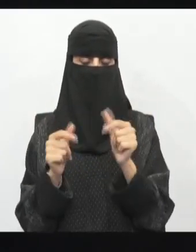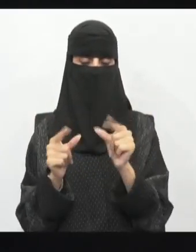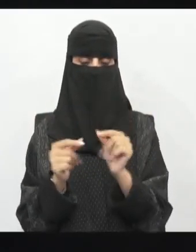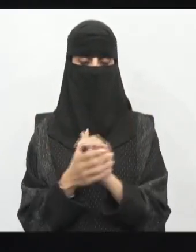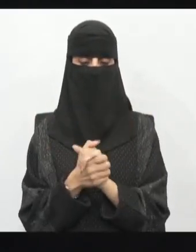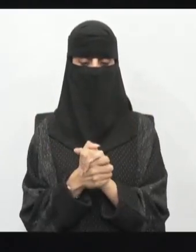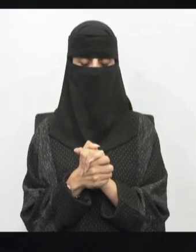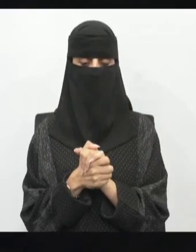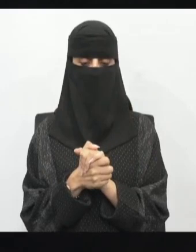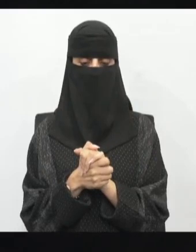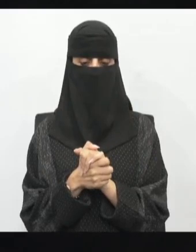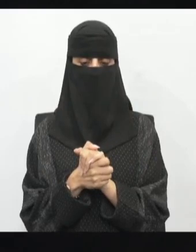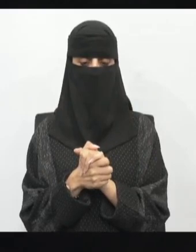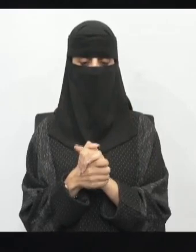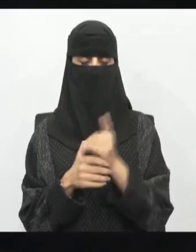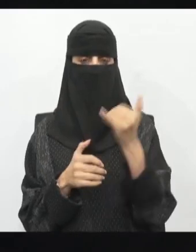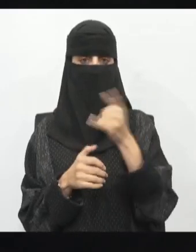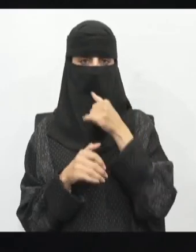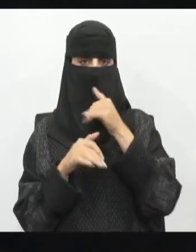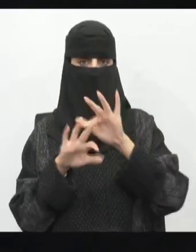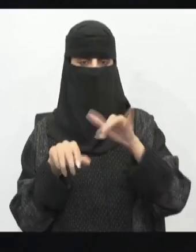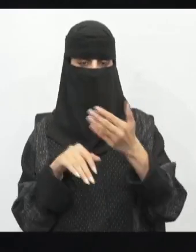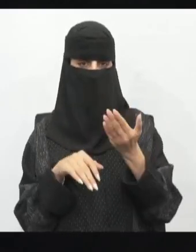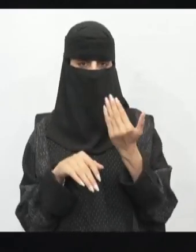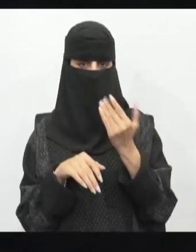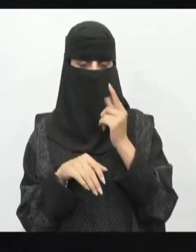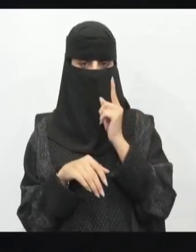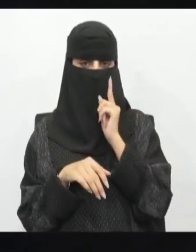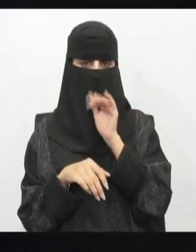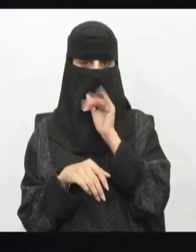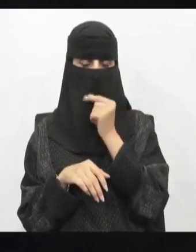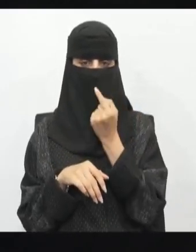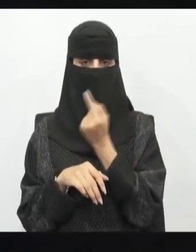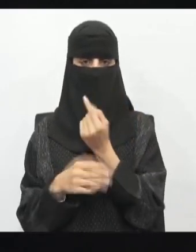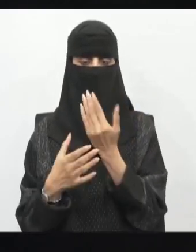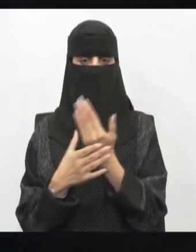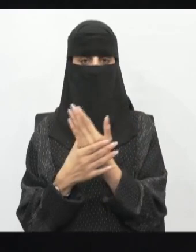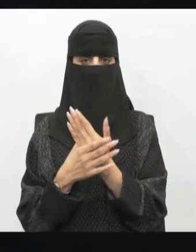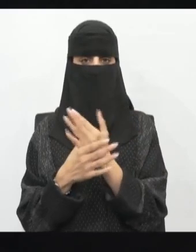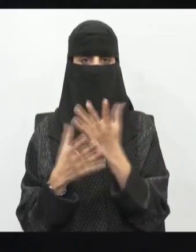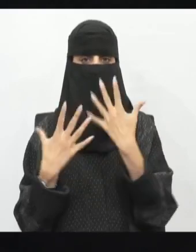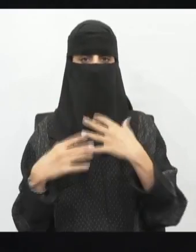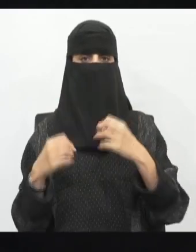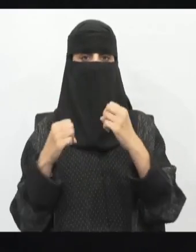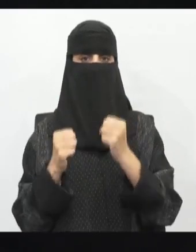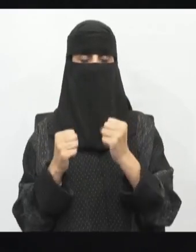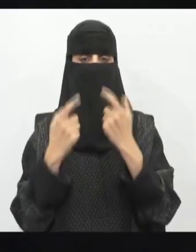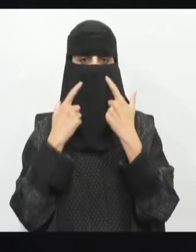العميقه هنا يجب ان اخذ اذن والدي للمحافظه على السلامه